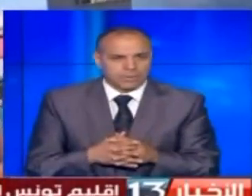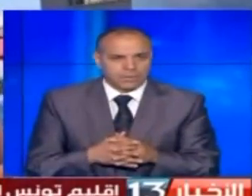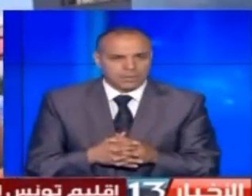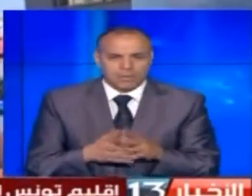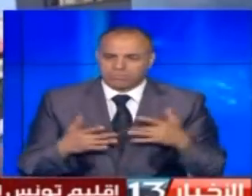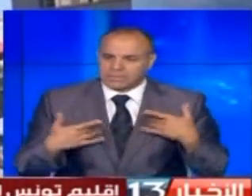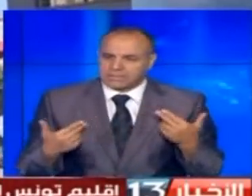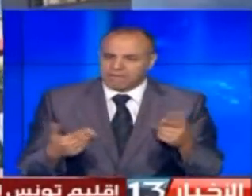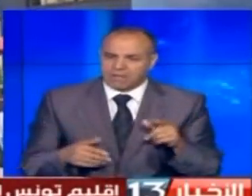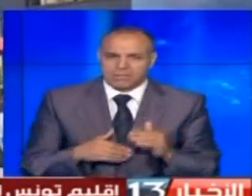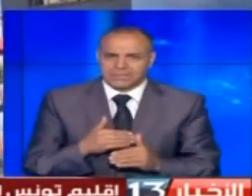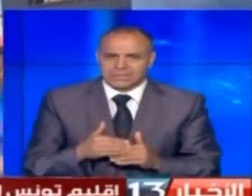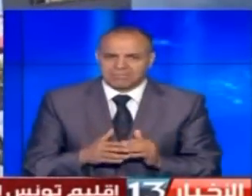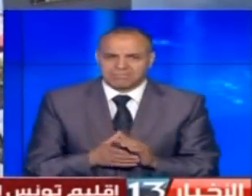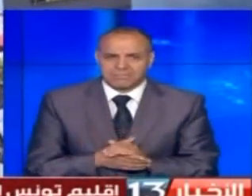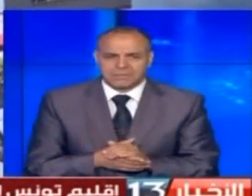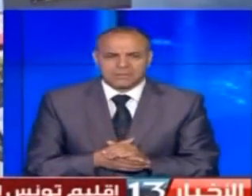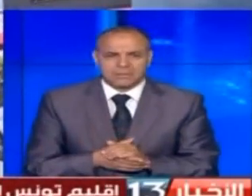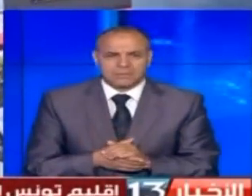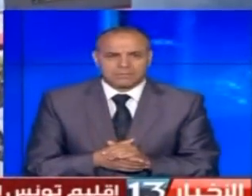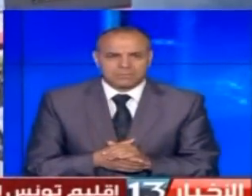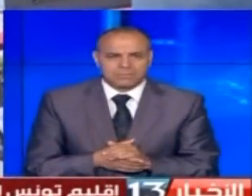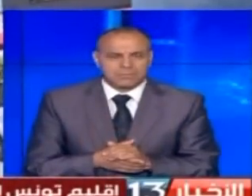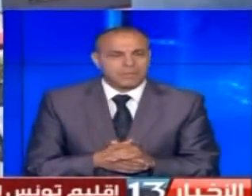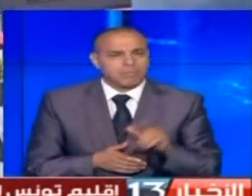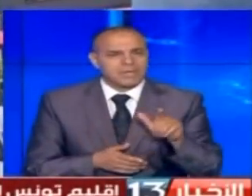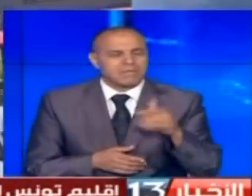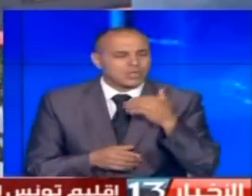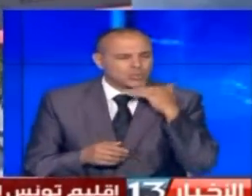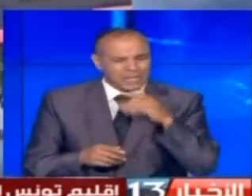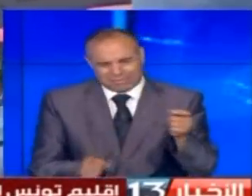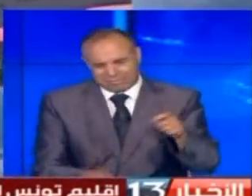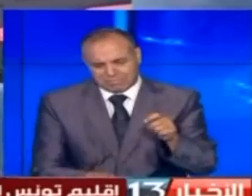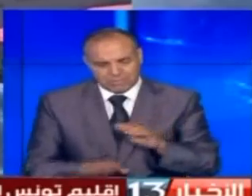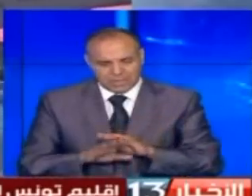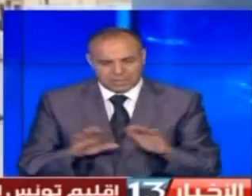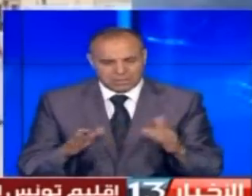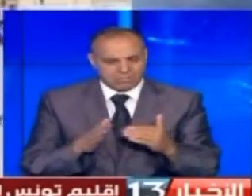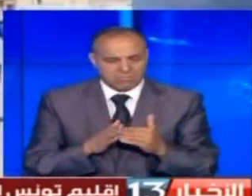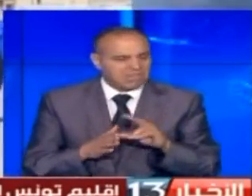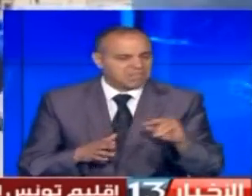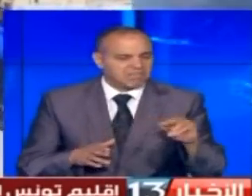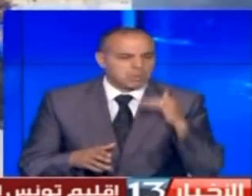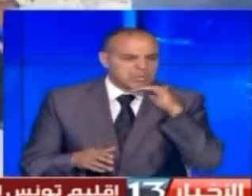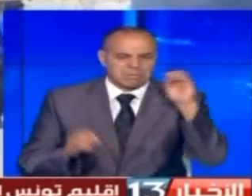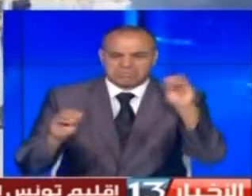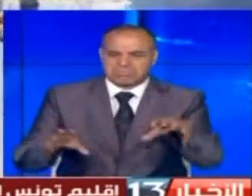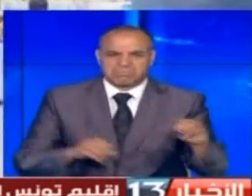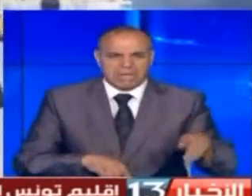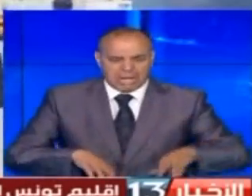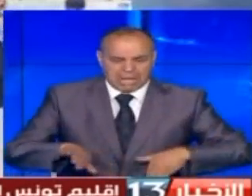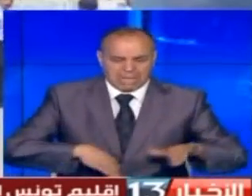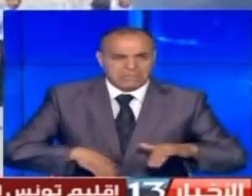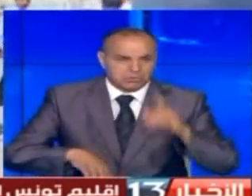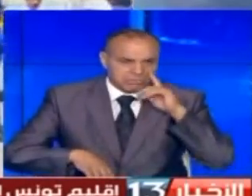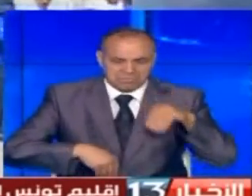باينين، مازال ما فماش، فهمت؟ بالنسبة للزبلة كذا قاعدة كيما هي. مازال تنصب لهنا شادين الكيسات، مازال